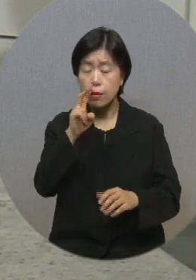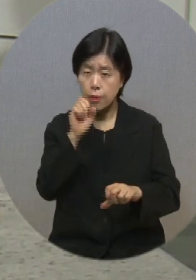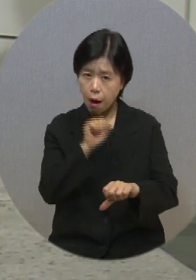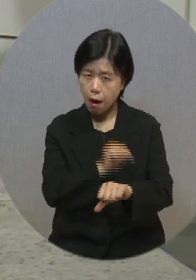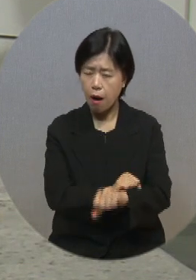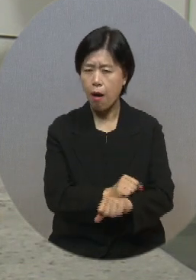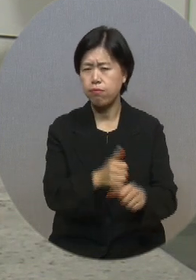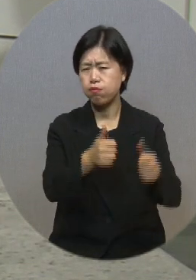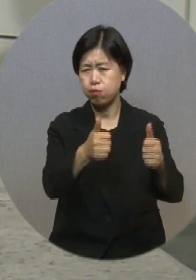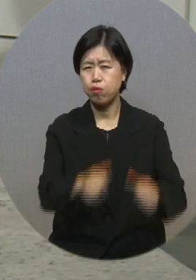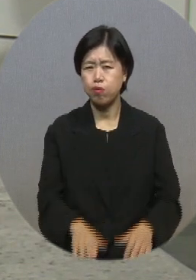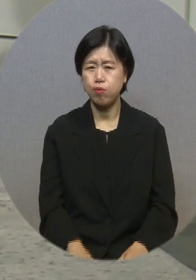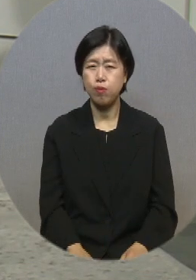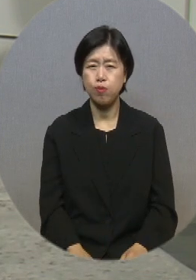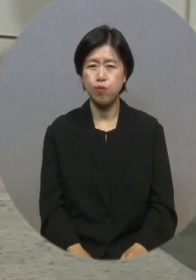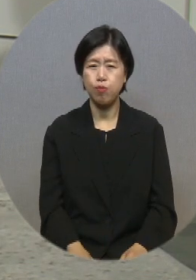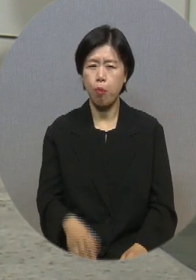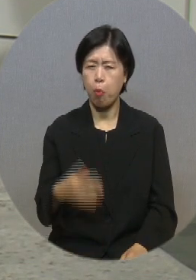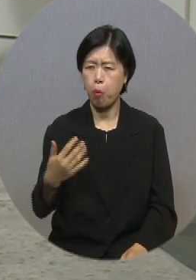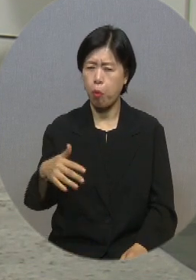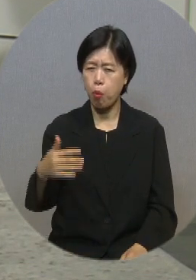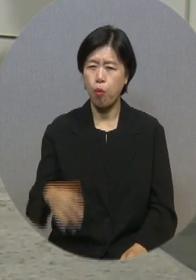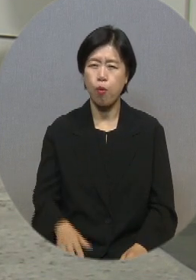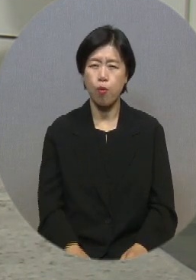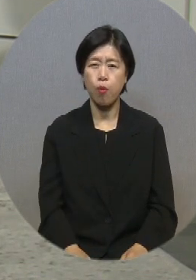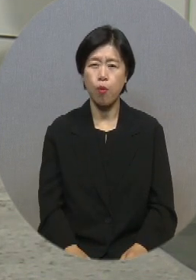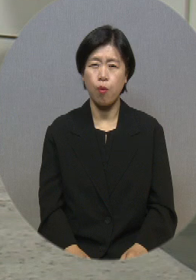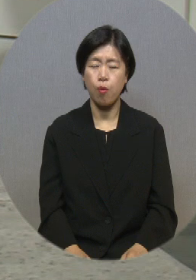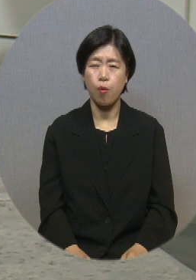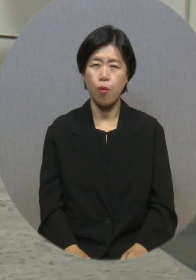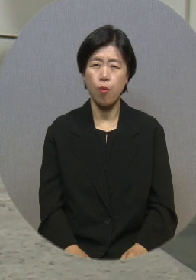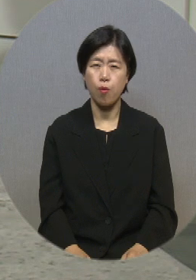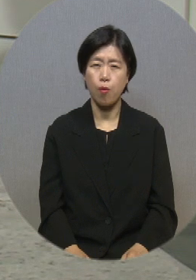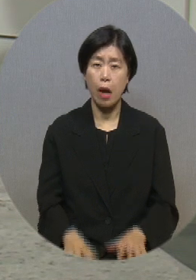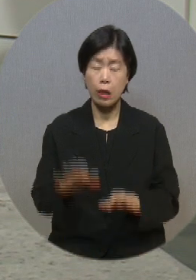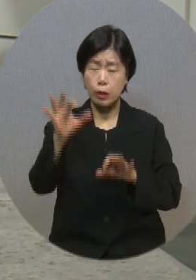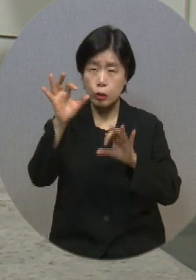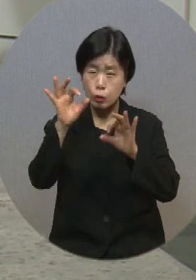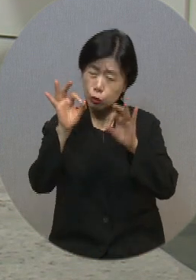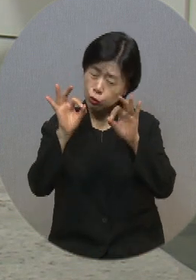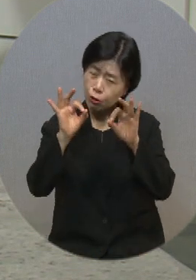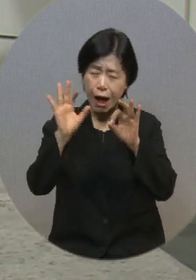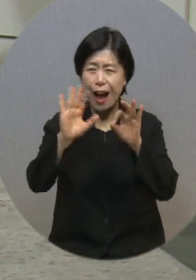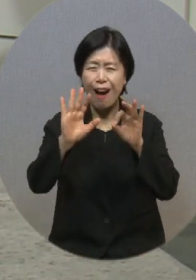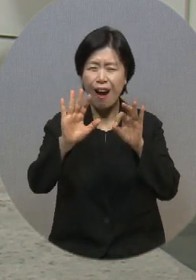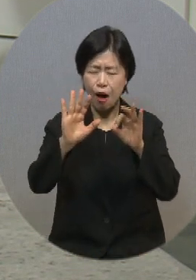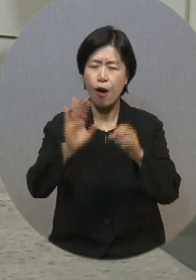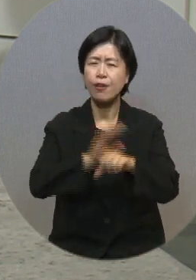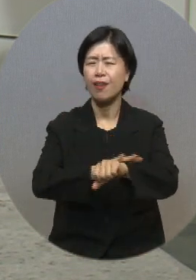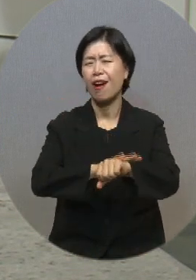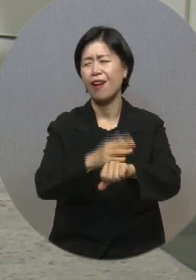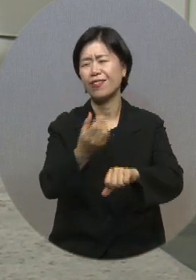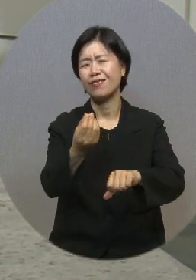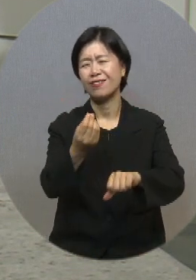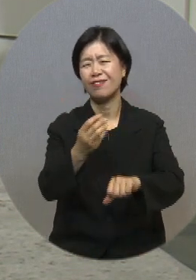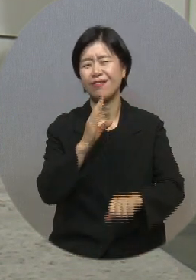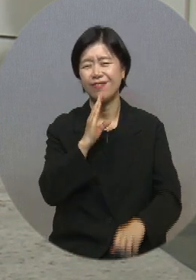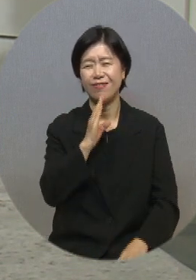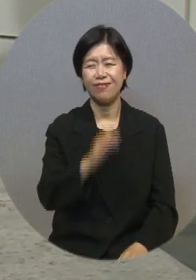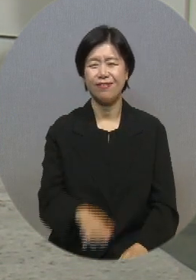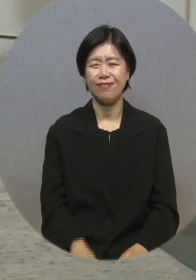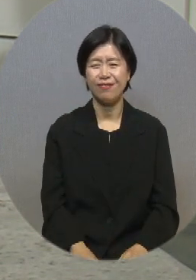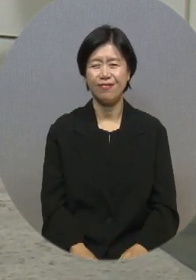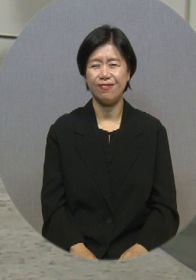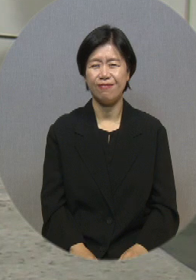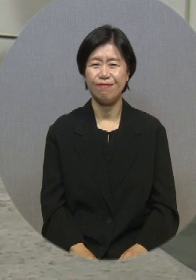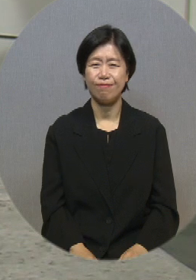예, 그냥 고 아슬아슬하게 탁 그 이렇게 고비고비를 넘어가는데 막 네. 어머나 어머나 막 이렇게 그